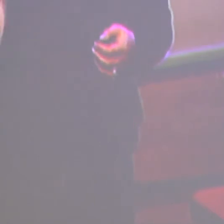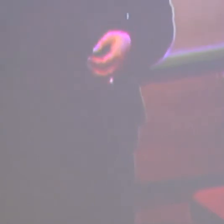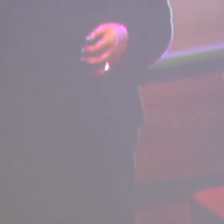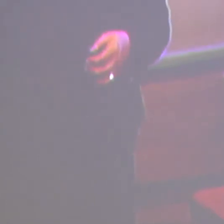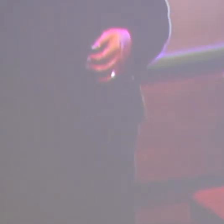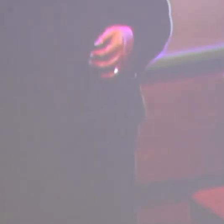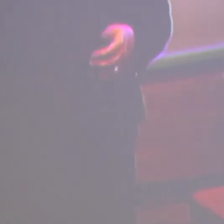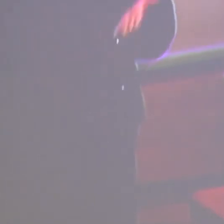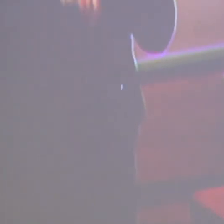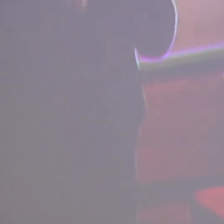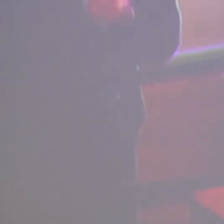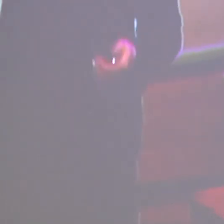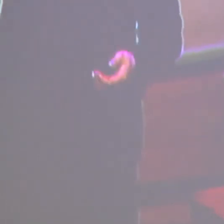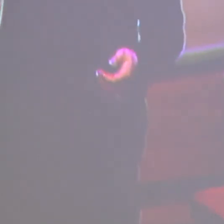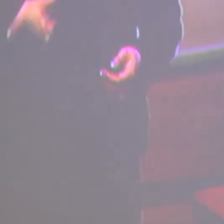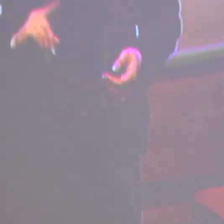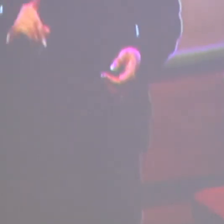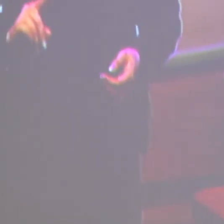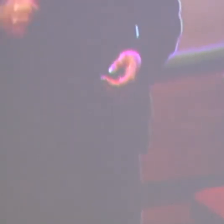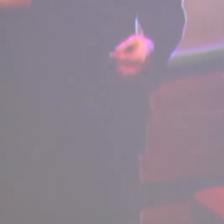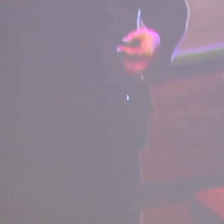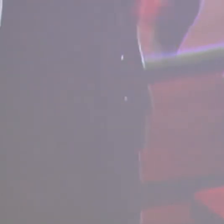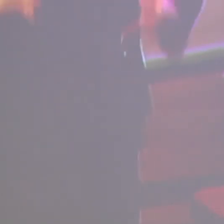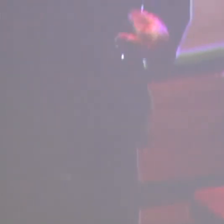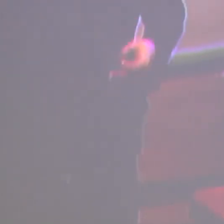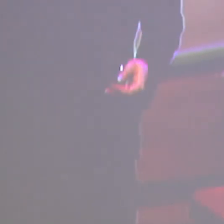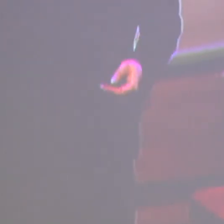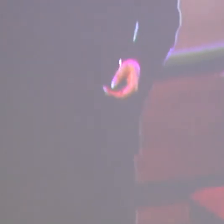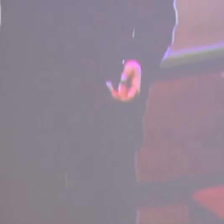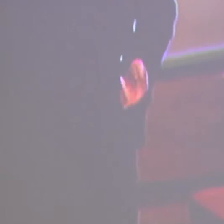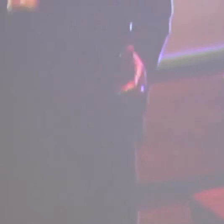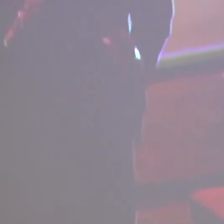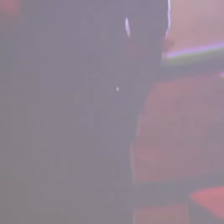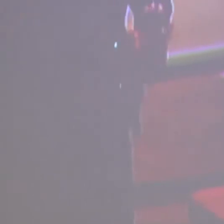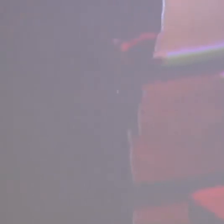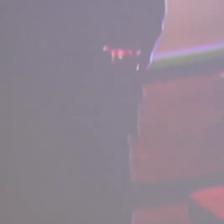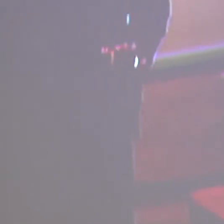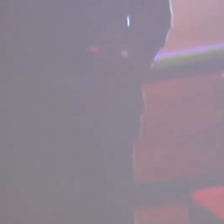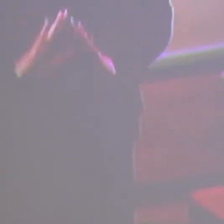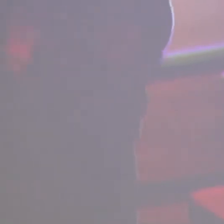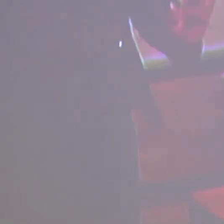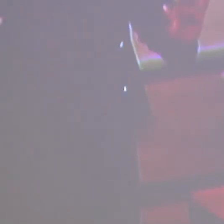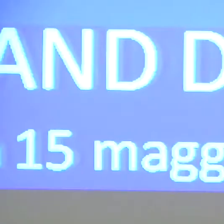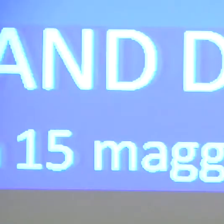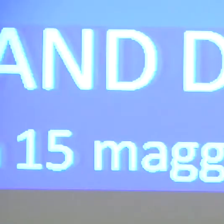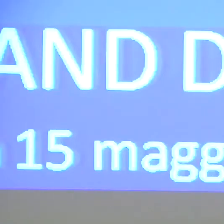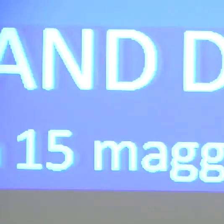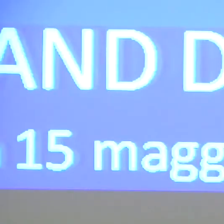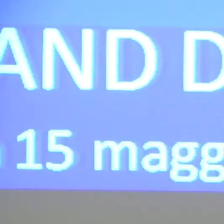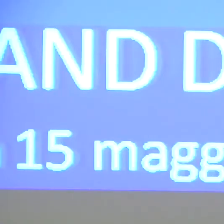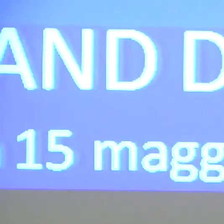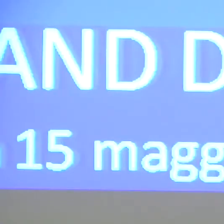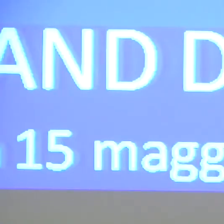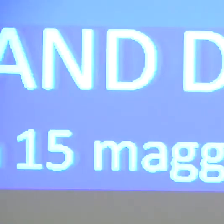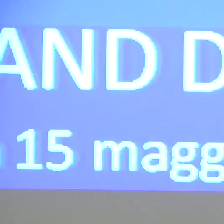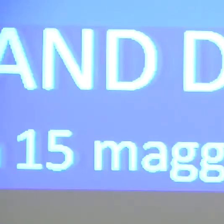chiedergli questi diritti perché ci toccano e ci debbano essere concessi. Ripeto, non